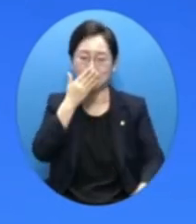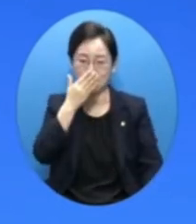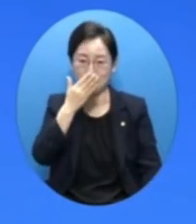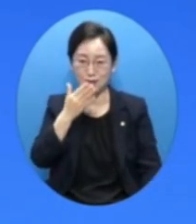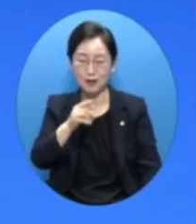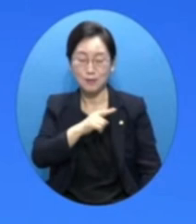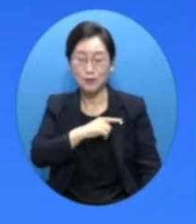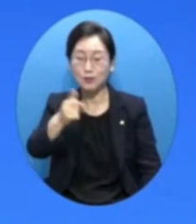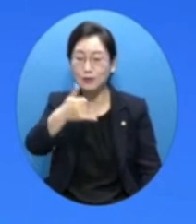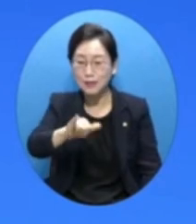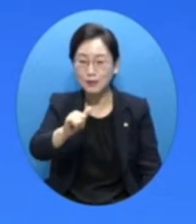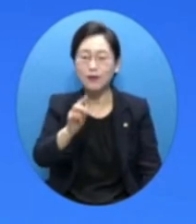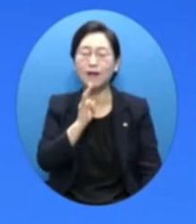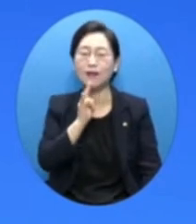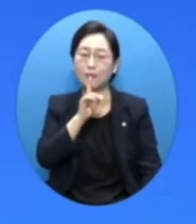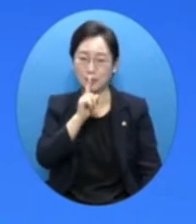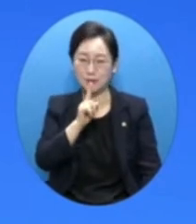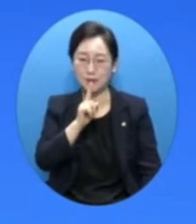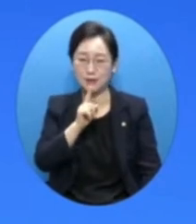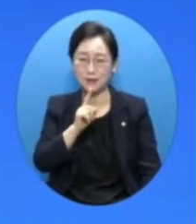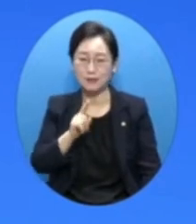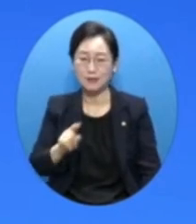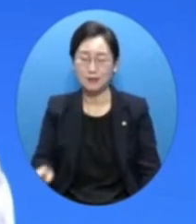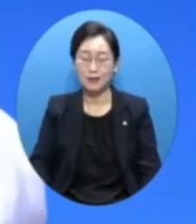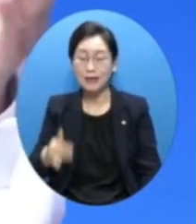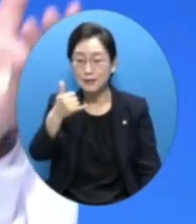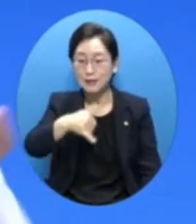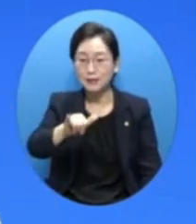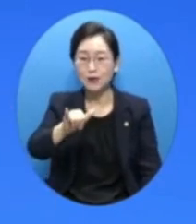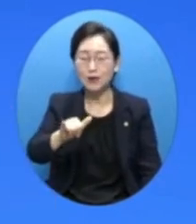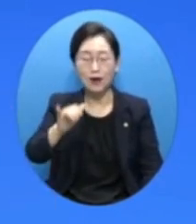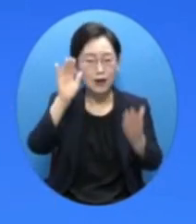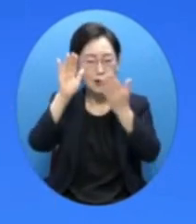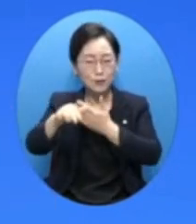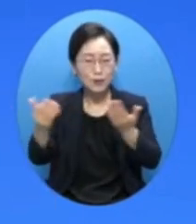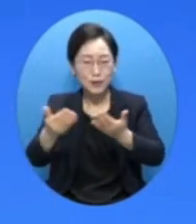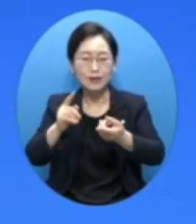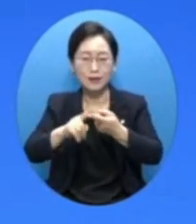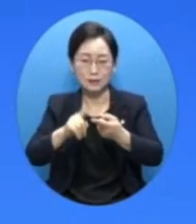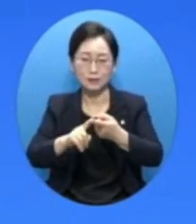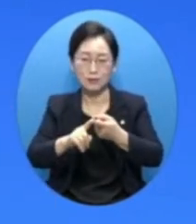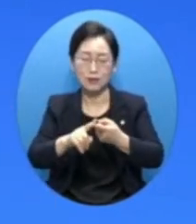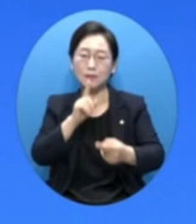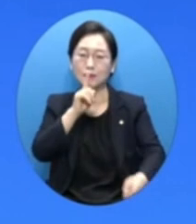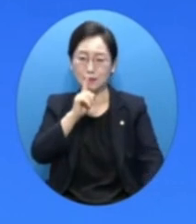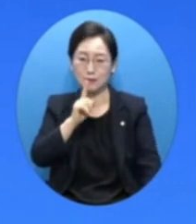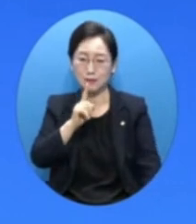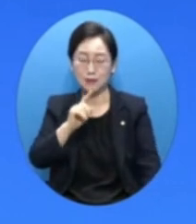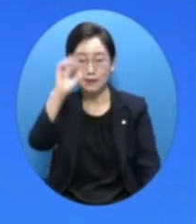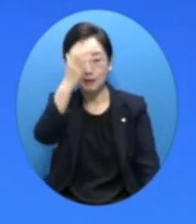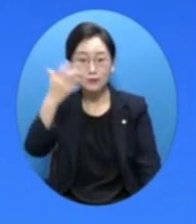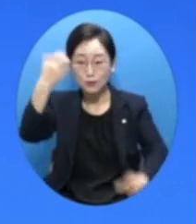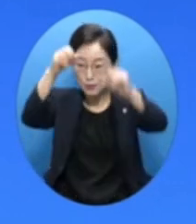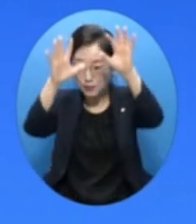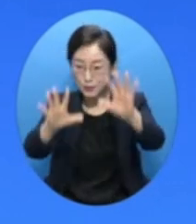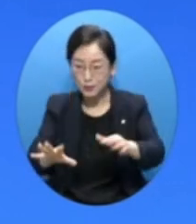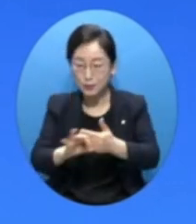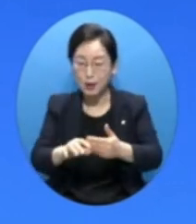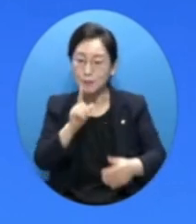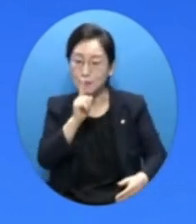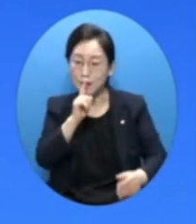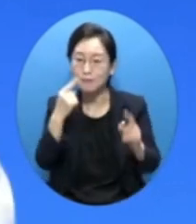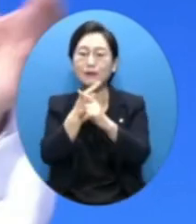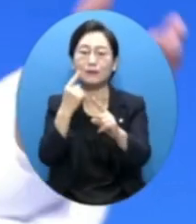너희 자녀들이 예언할 것이요 성경은 말씀합니다. 자녀들이 장래를 말한다고 하는 것입니다. 성령이 임하면 자녀들의 언어가